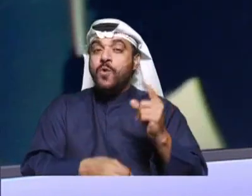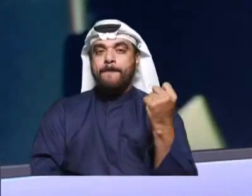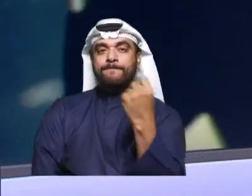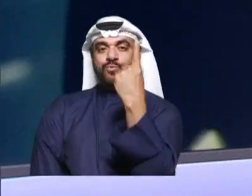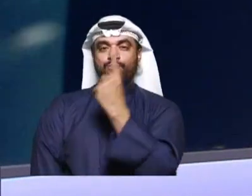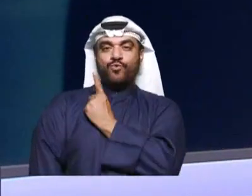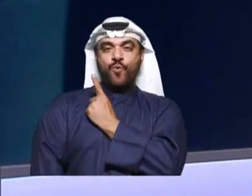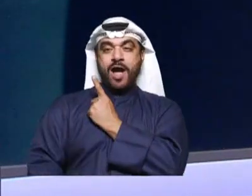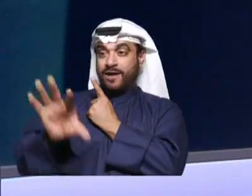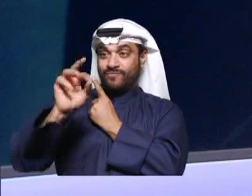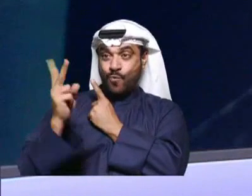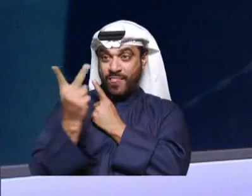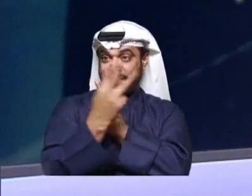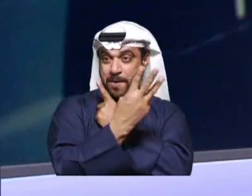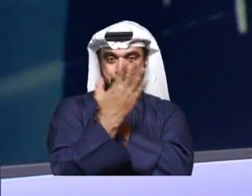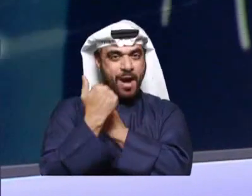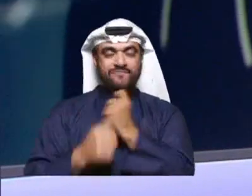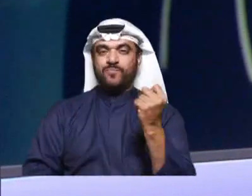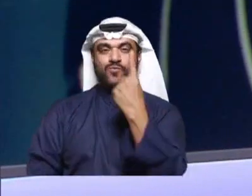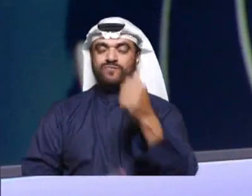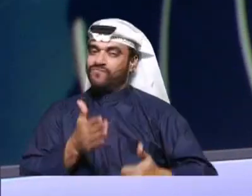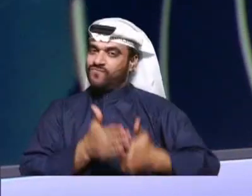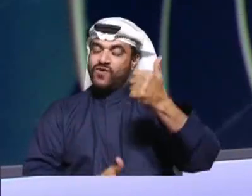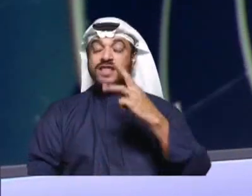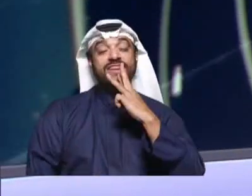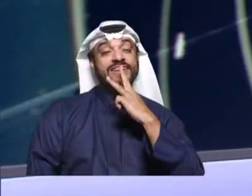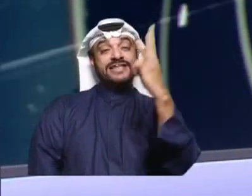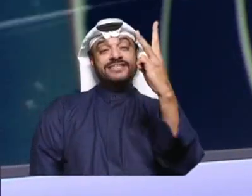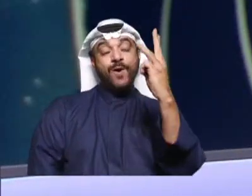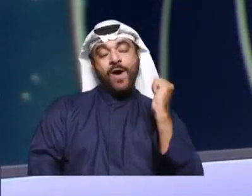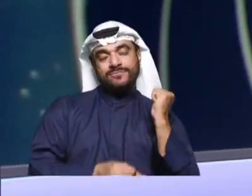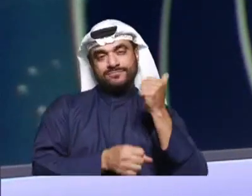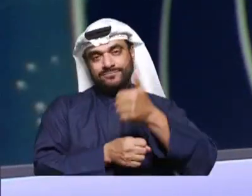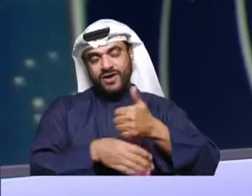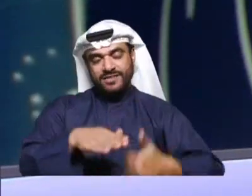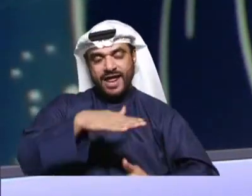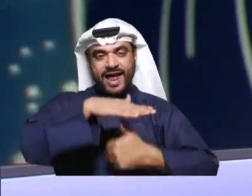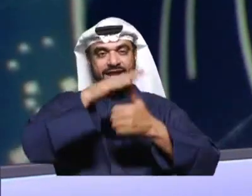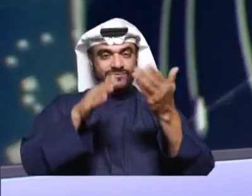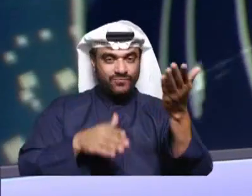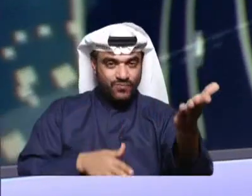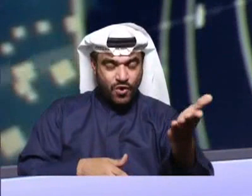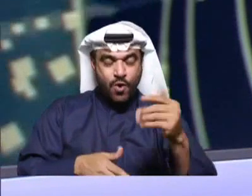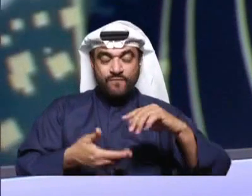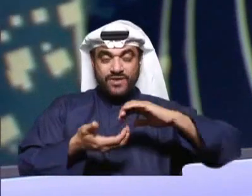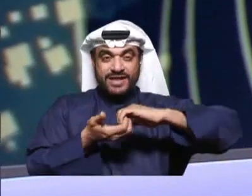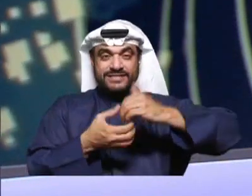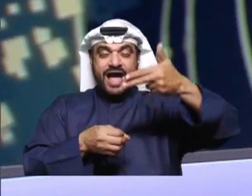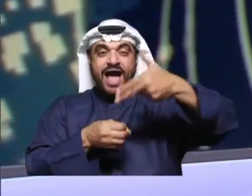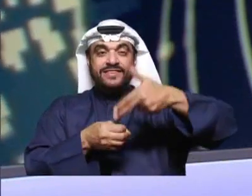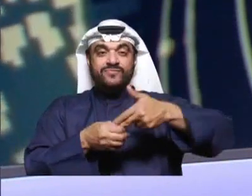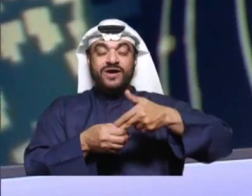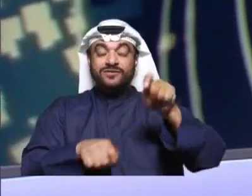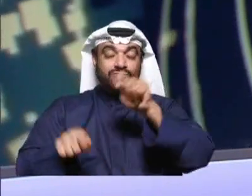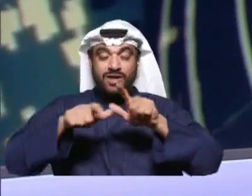لمدة 3 سنوات. هذا ما أعلنه الأمين العام للاتحاد عقب الانطلاق مؤتمر الاتحاد العربي لعمال النفط